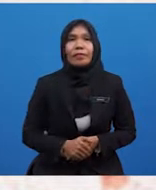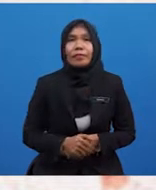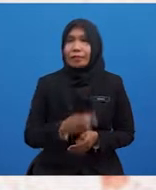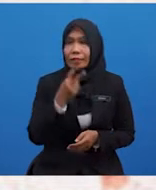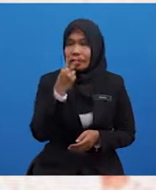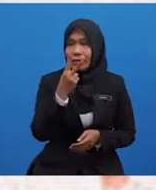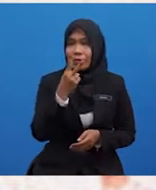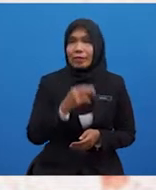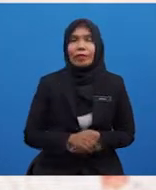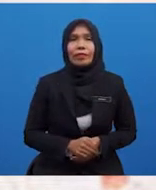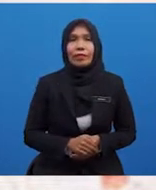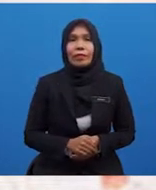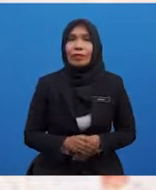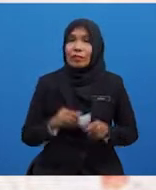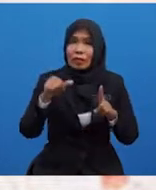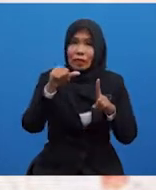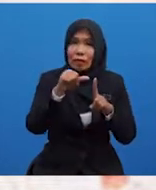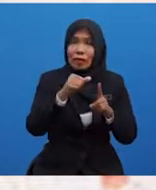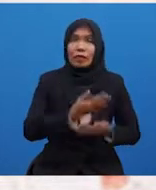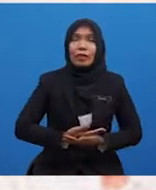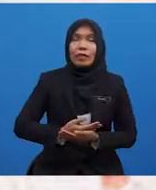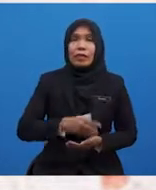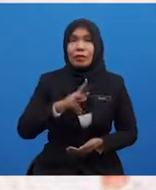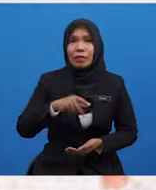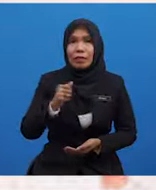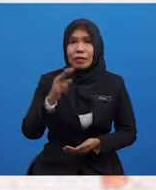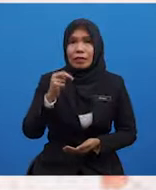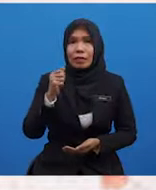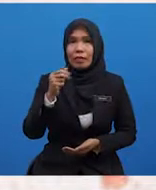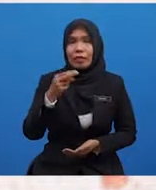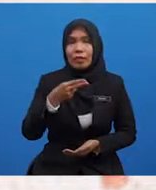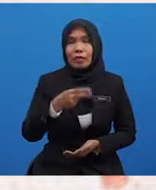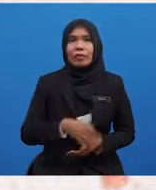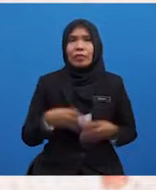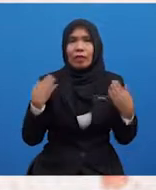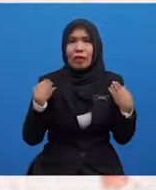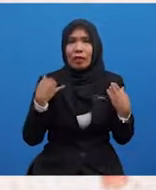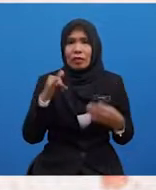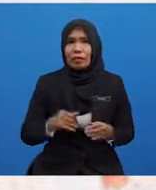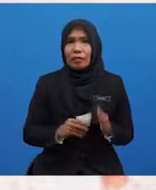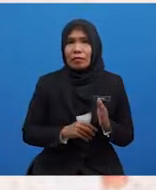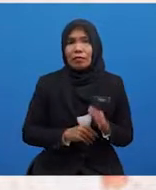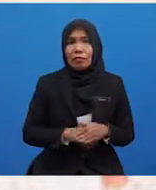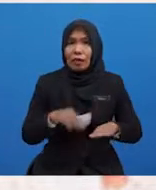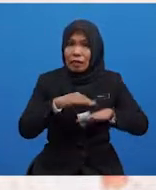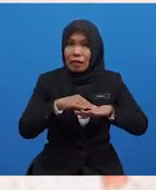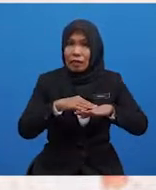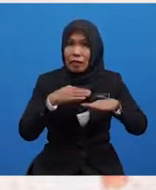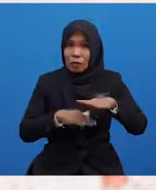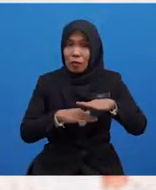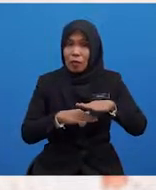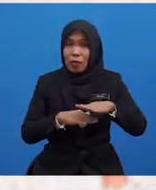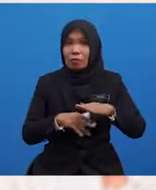Perhatikan pada arah anak panah. Ada yang ke atas, ke bawah, ke kiri dan ke